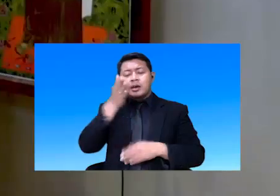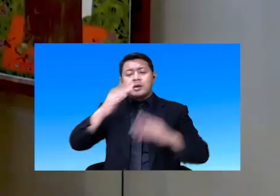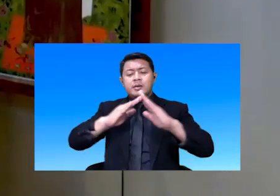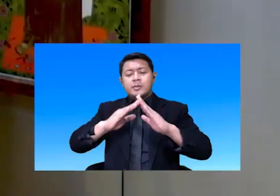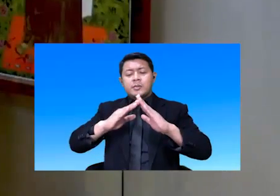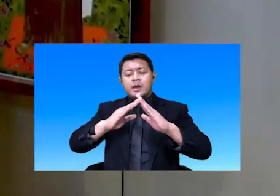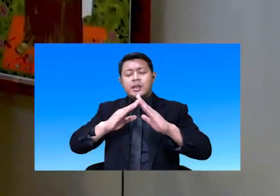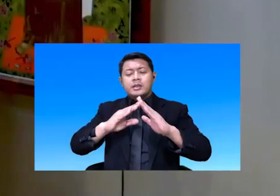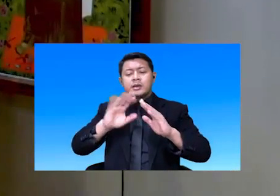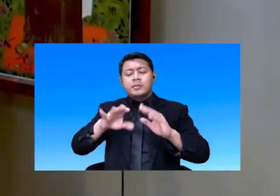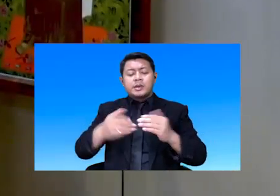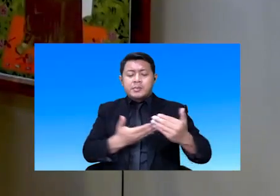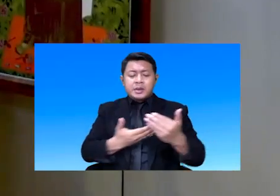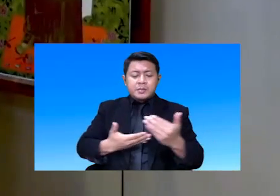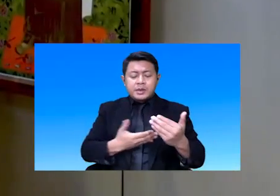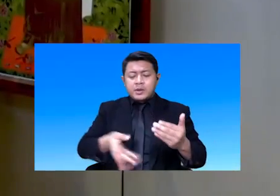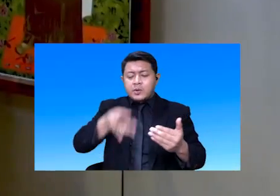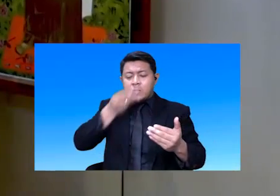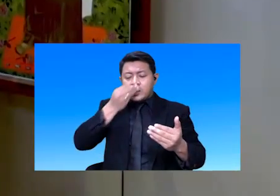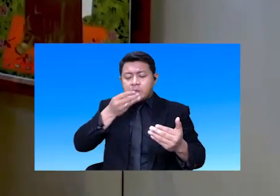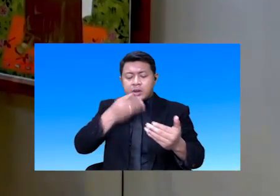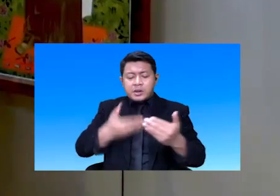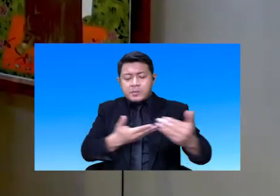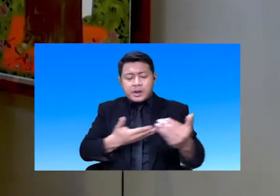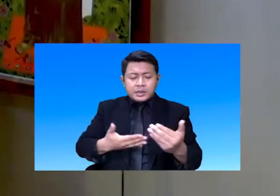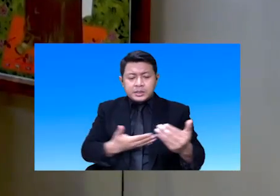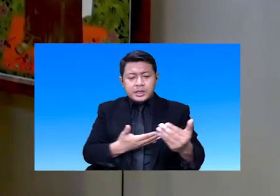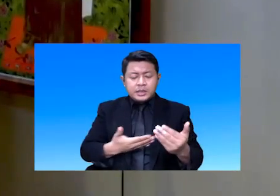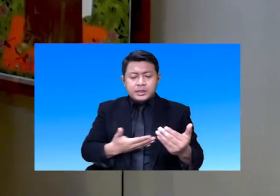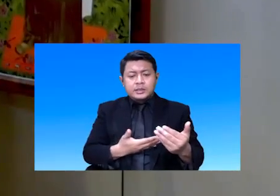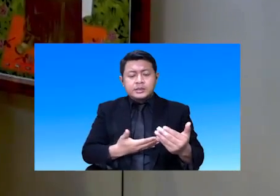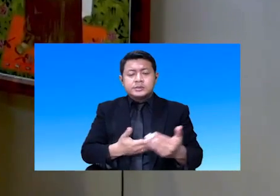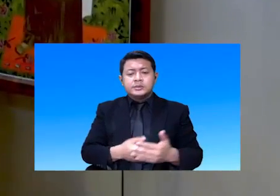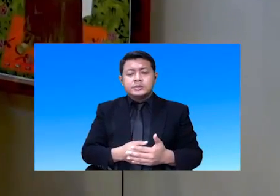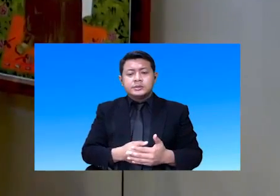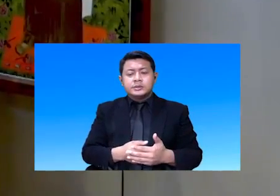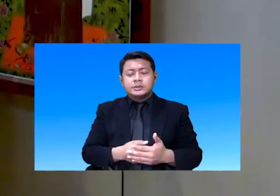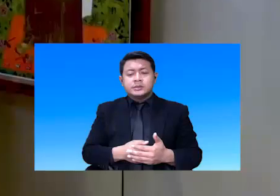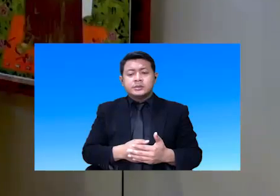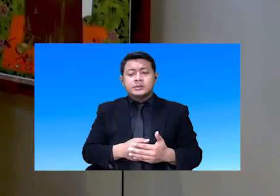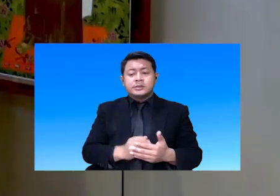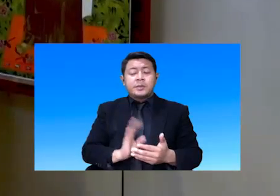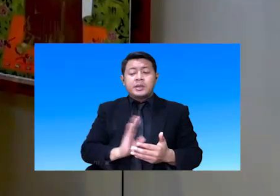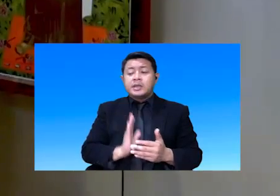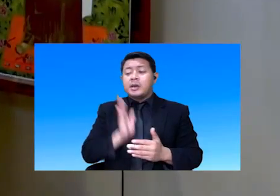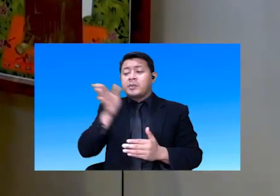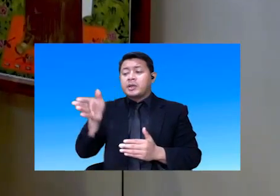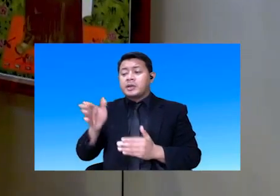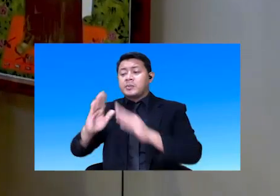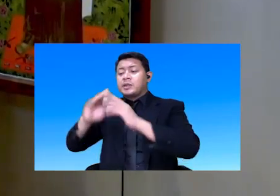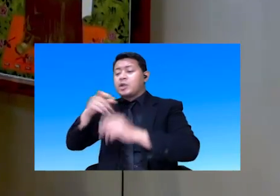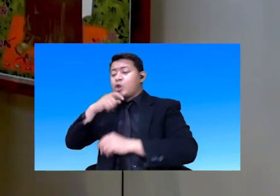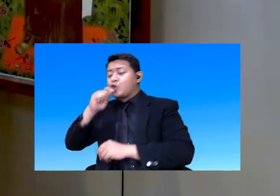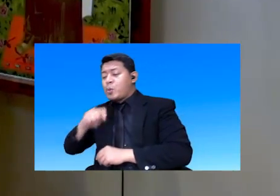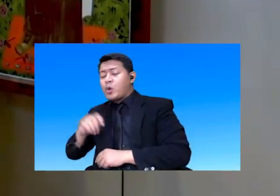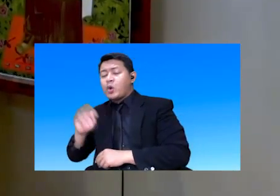yang gampang. Ke panti-panti di mana ada baby-baby yang wangi-wangi. Tidak pergi ke panti Werda